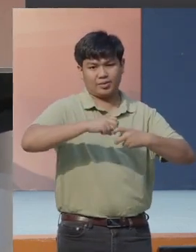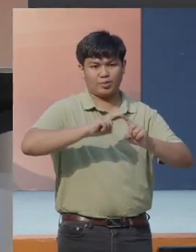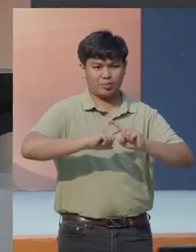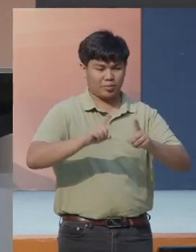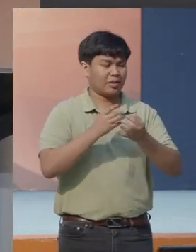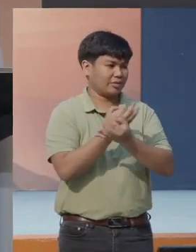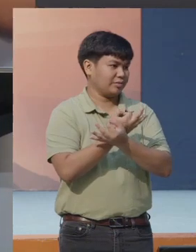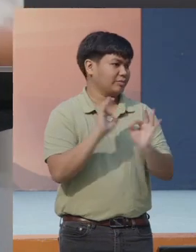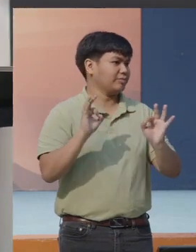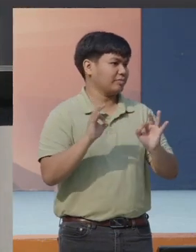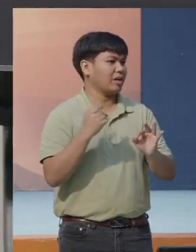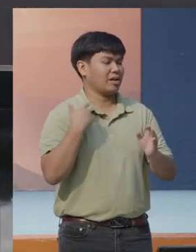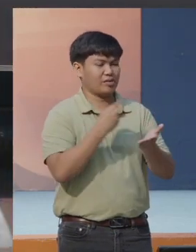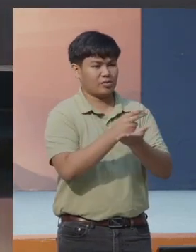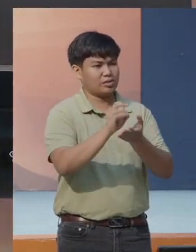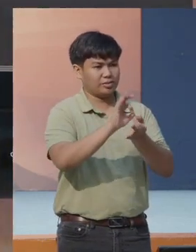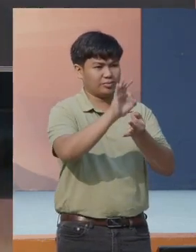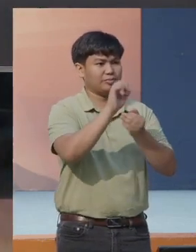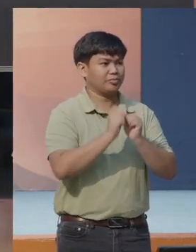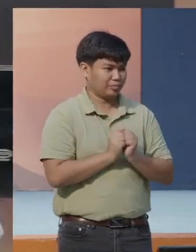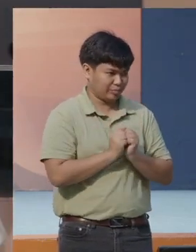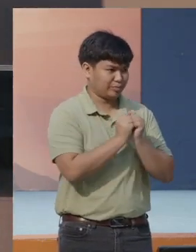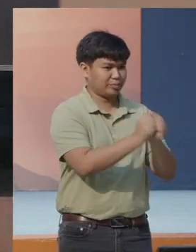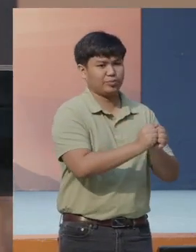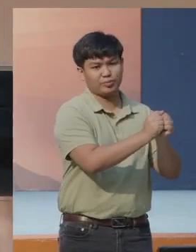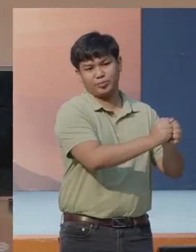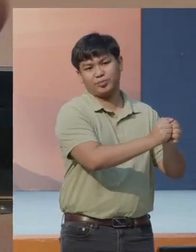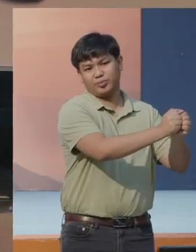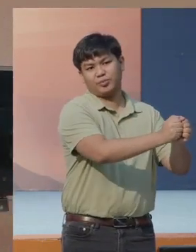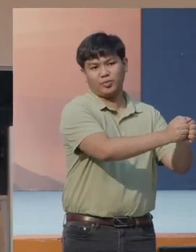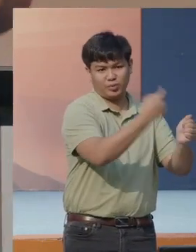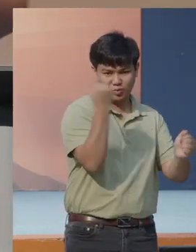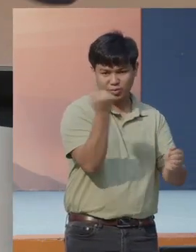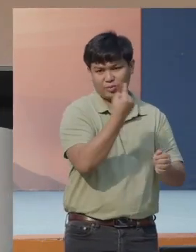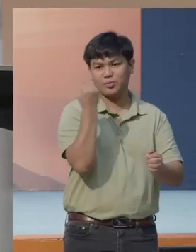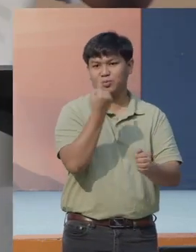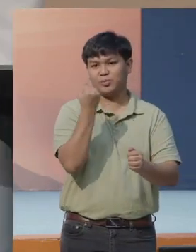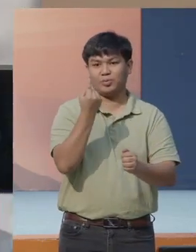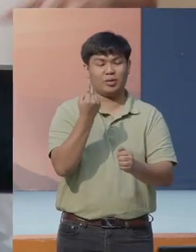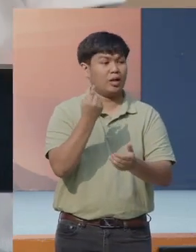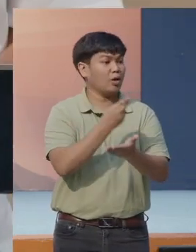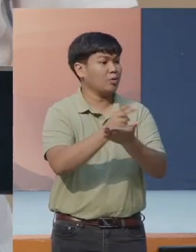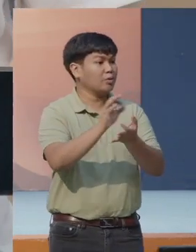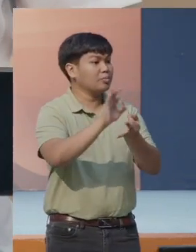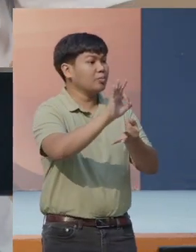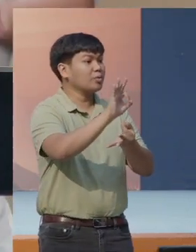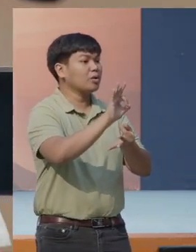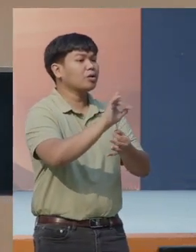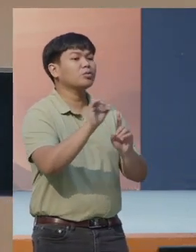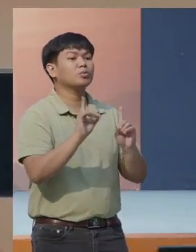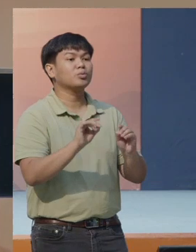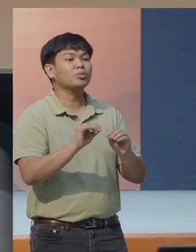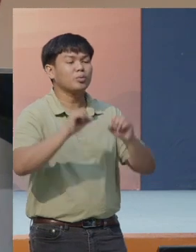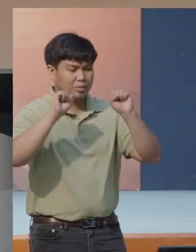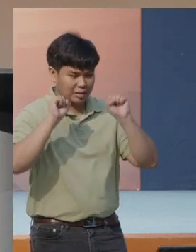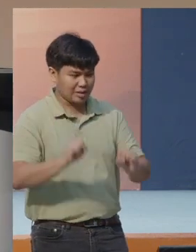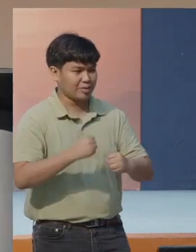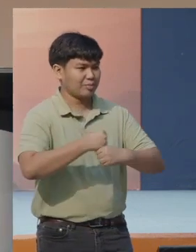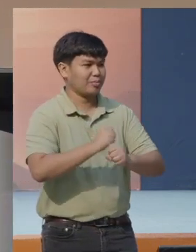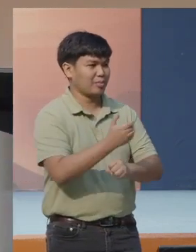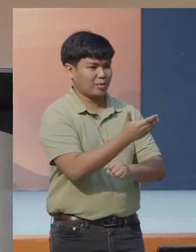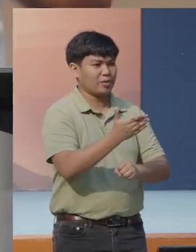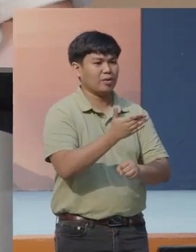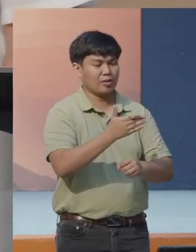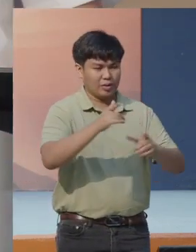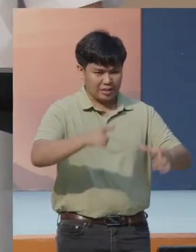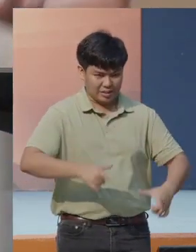ka na, itong Holy Spirit, kakayanin mo. Kasi the Spirit will enable you to be righteous and